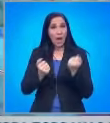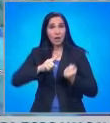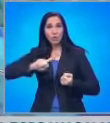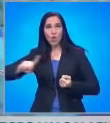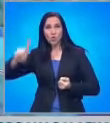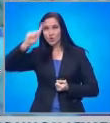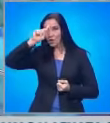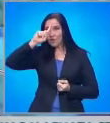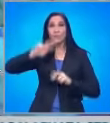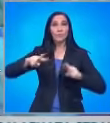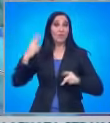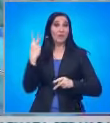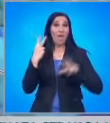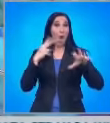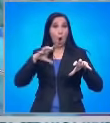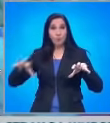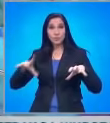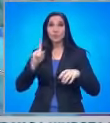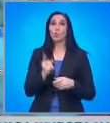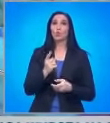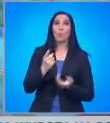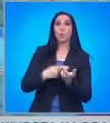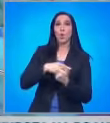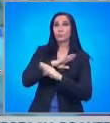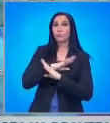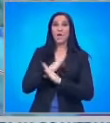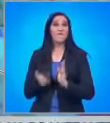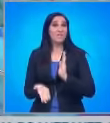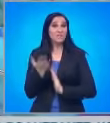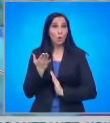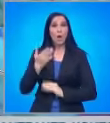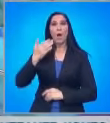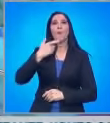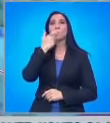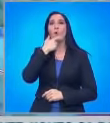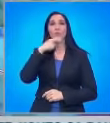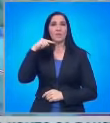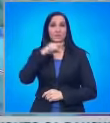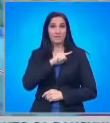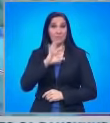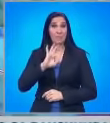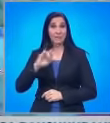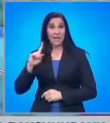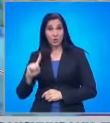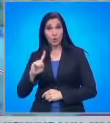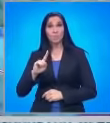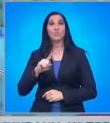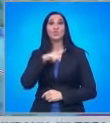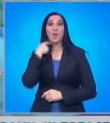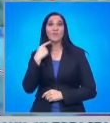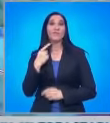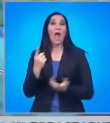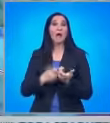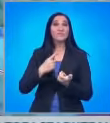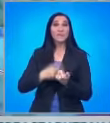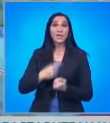столицата. Другите две области, в които броят на починалите е висок, са Монтана и Сливен. 51 жертви на